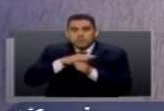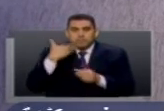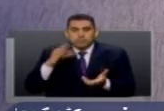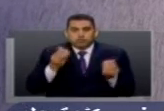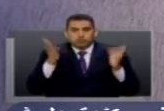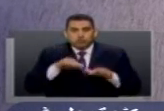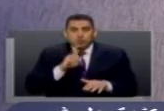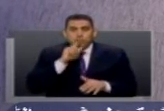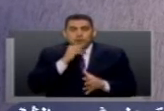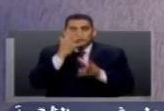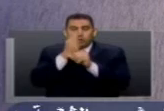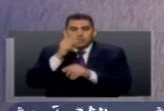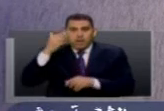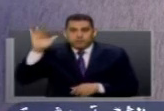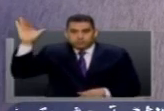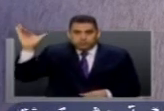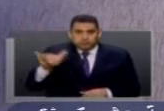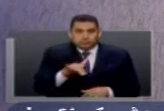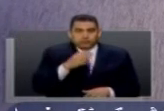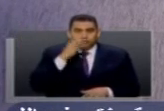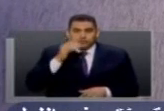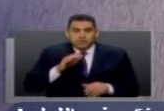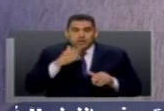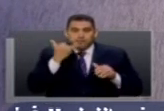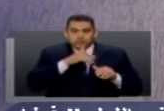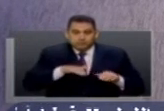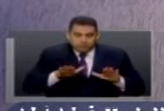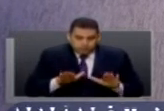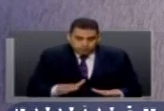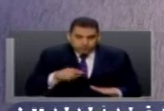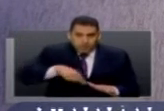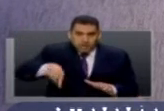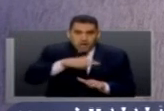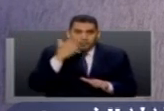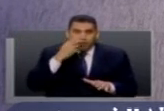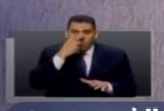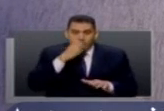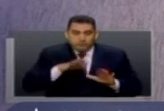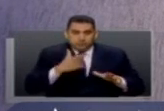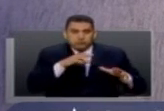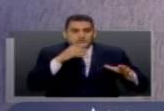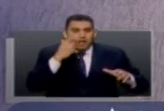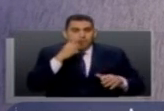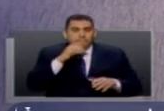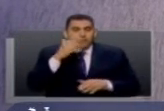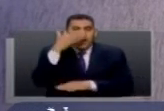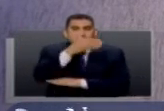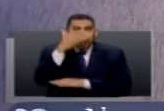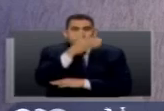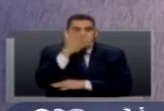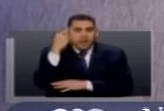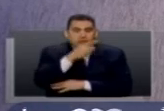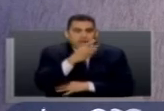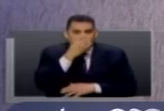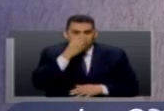الله عليه واله وسلم في هيئه السجود في صحن الكعبه فاخذ قاذورات الناقه بعد ولادتها السلى الناقه ووضعه